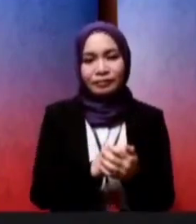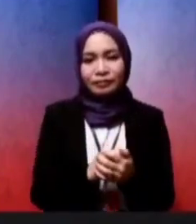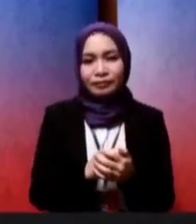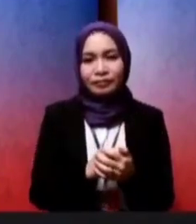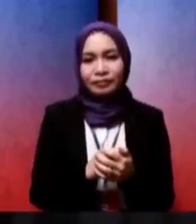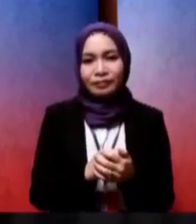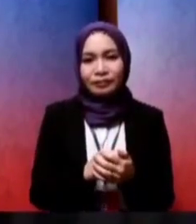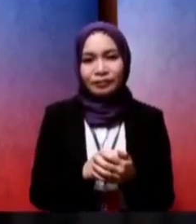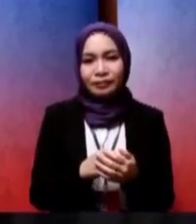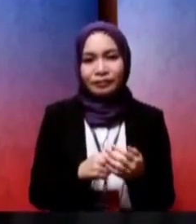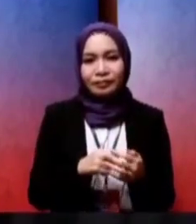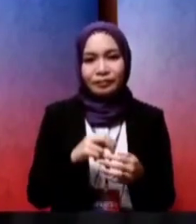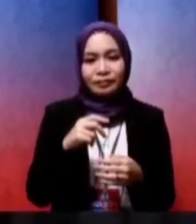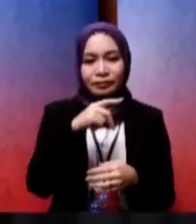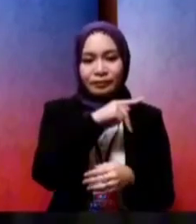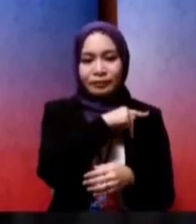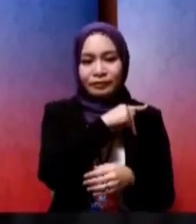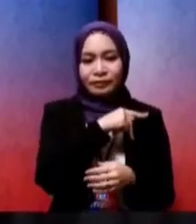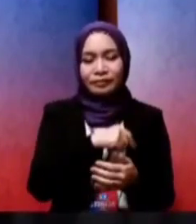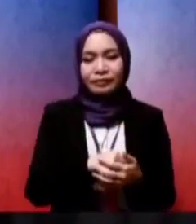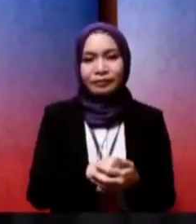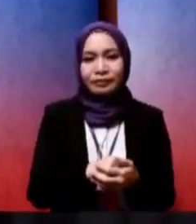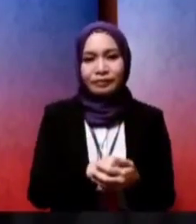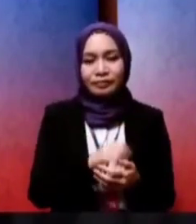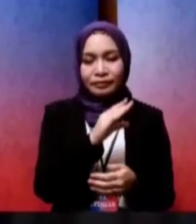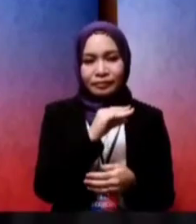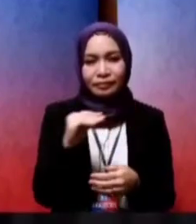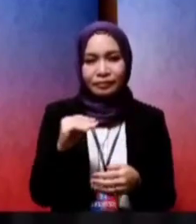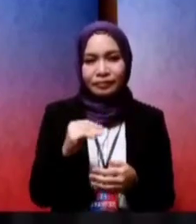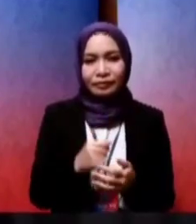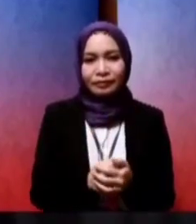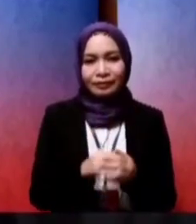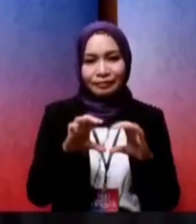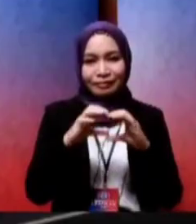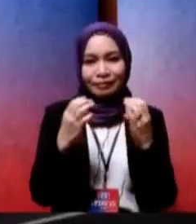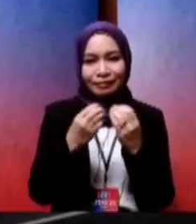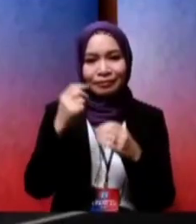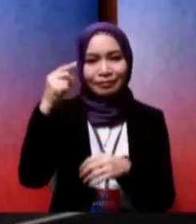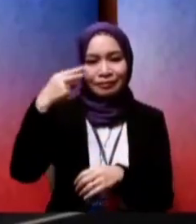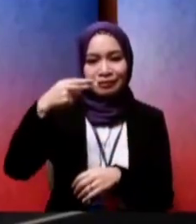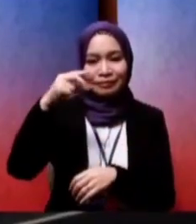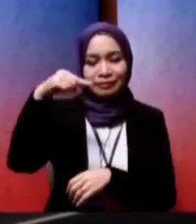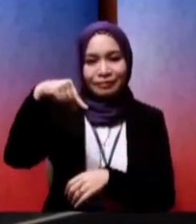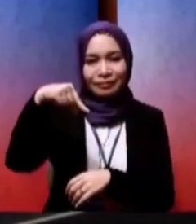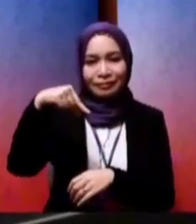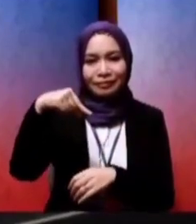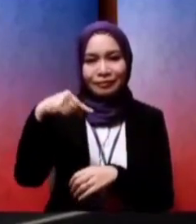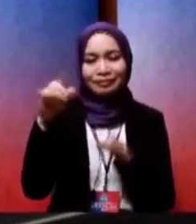Parti tak dilupakan juga HQ